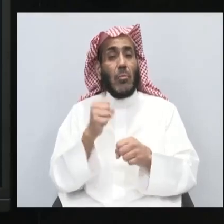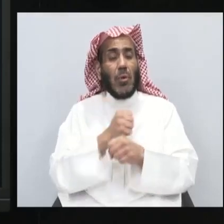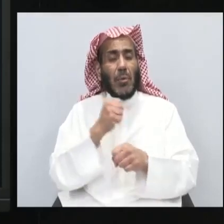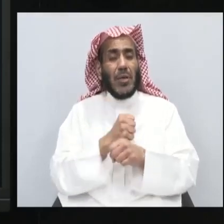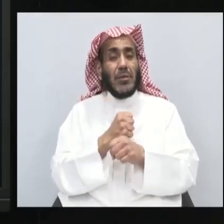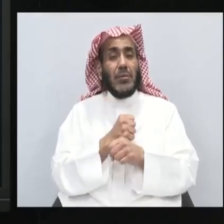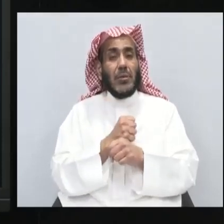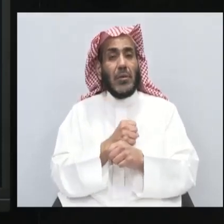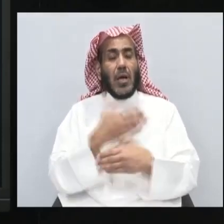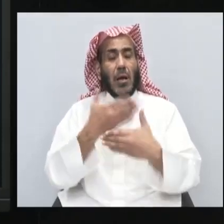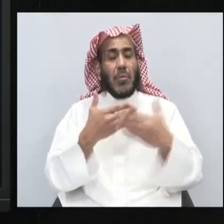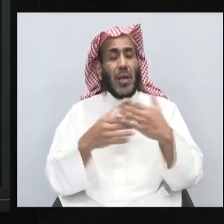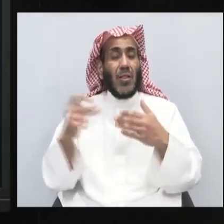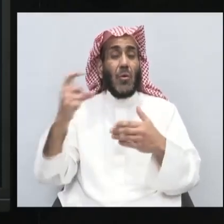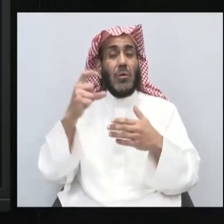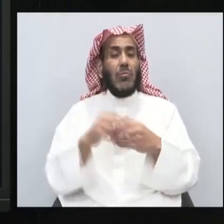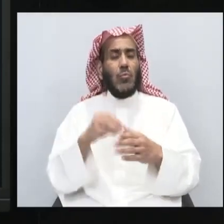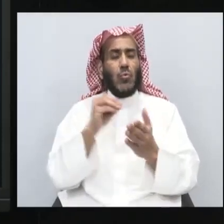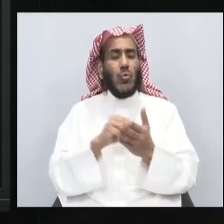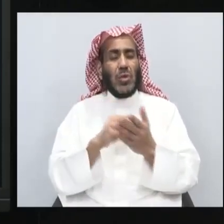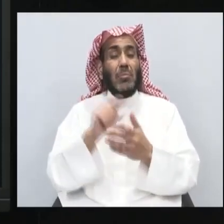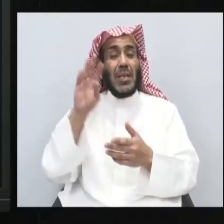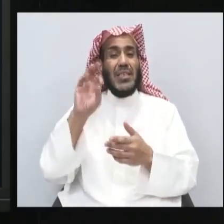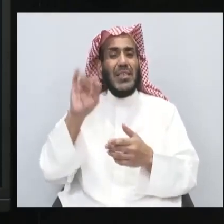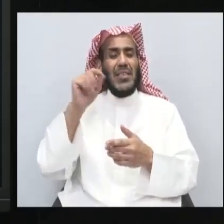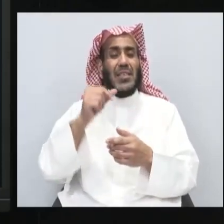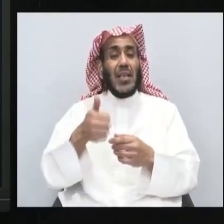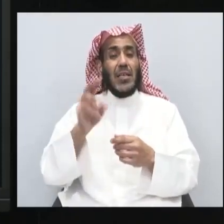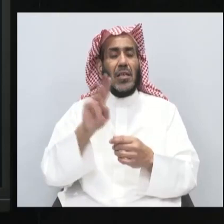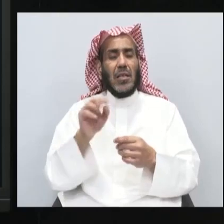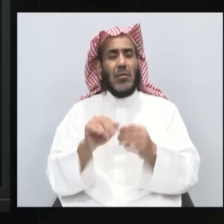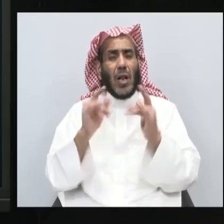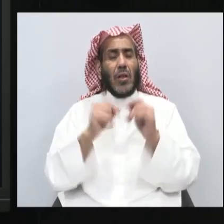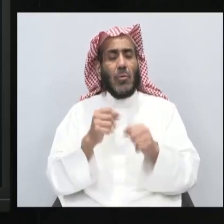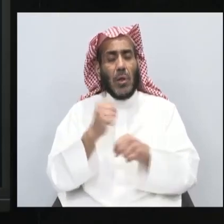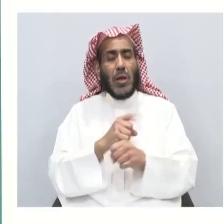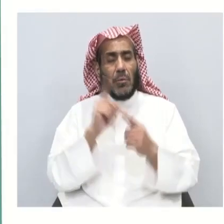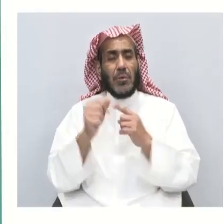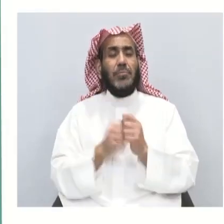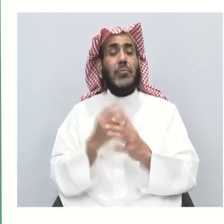بعملية البناء الضوئي بوجود البلاستيدات الخضراء، لذلك تقوم بهذه العملية.